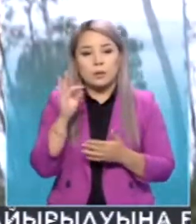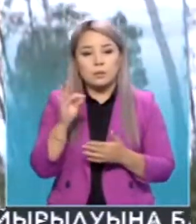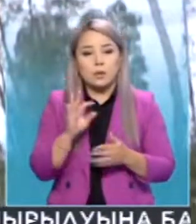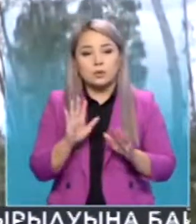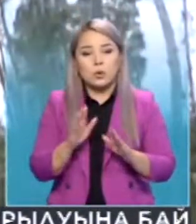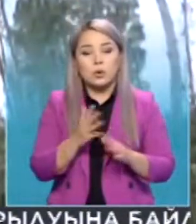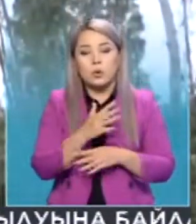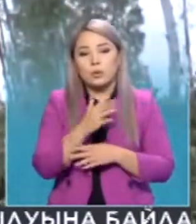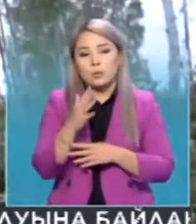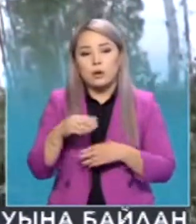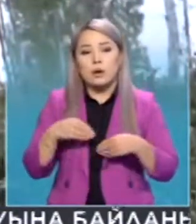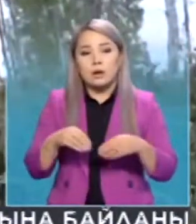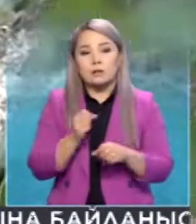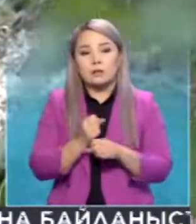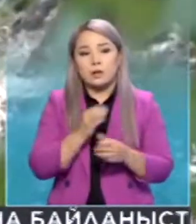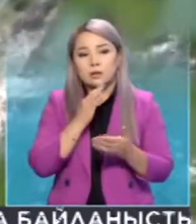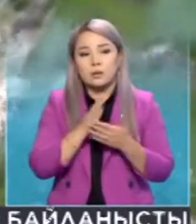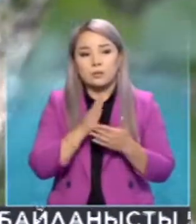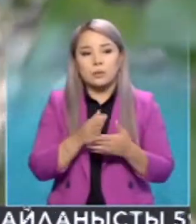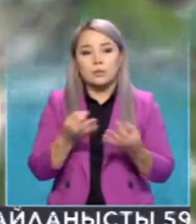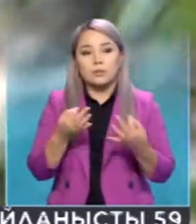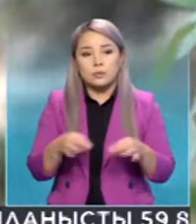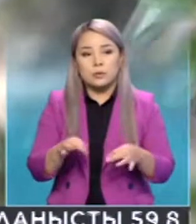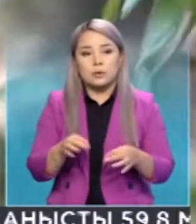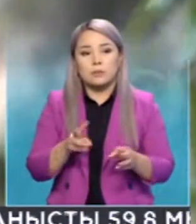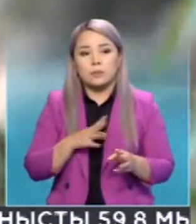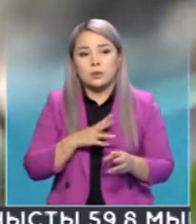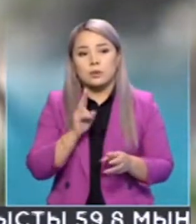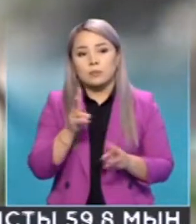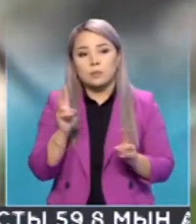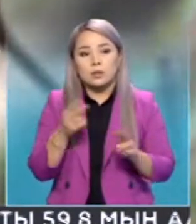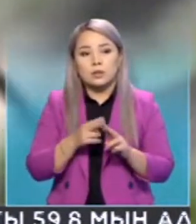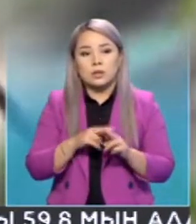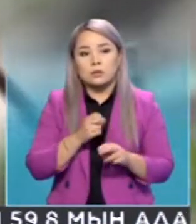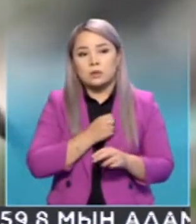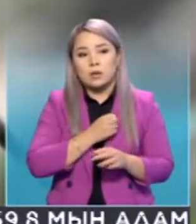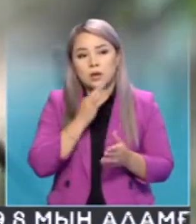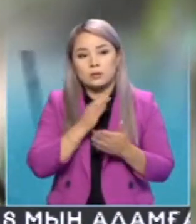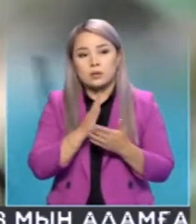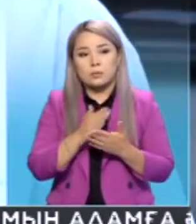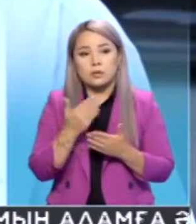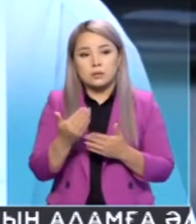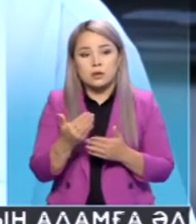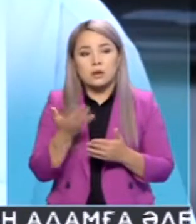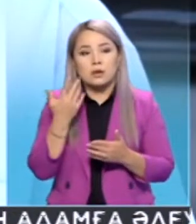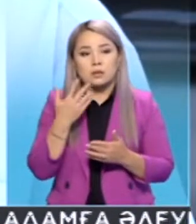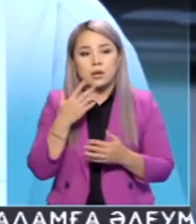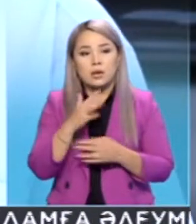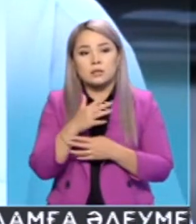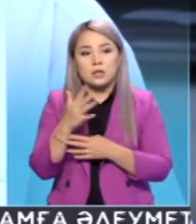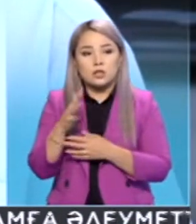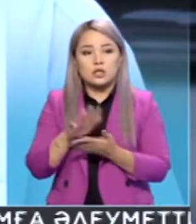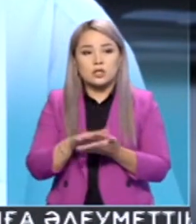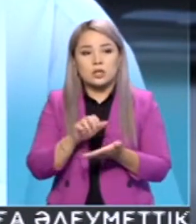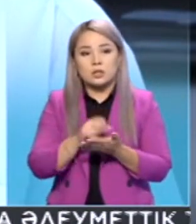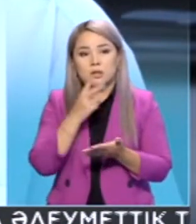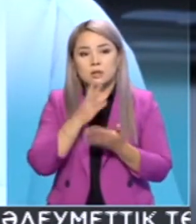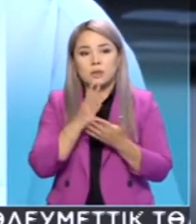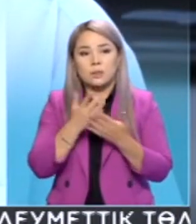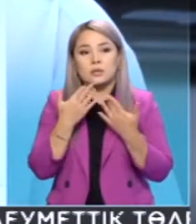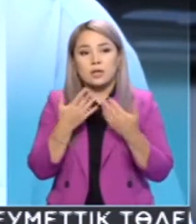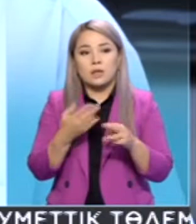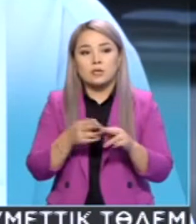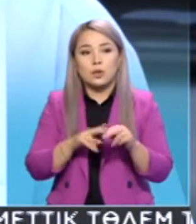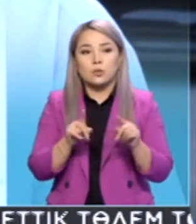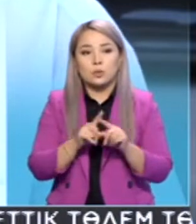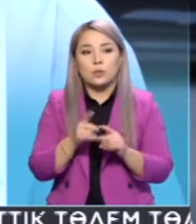ғана орманды алқап, сондықтан оны бейберекет отау кім-кімді болсын қынжылтады. Орман шірей бастағанда талап бойынша